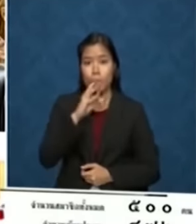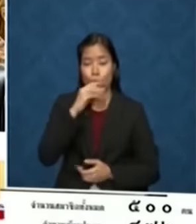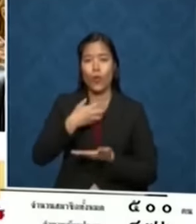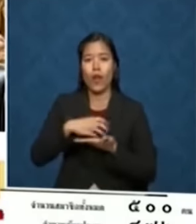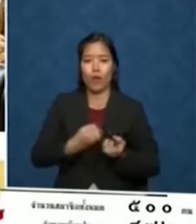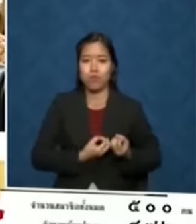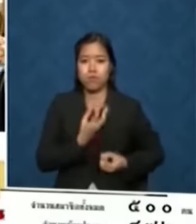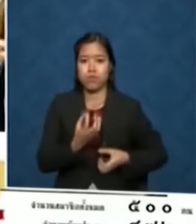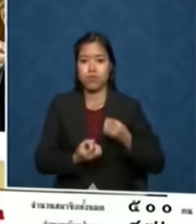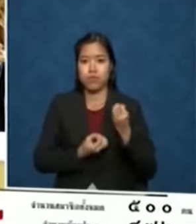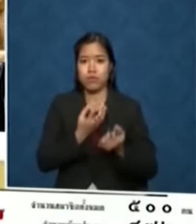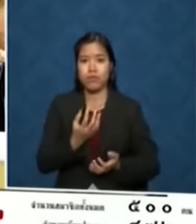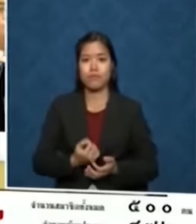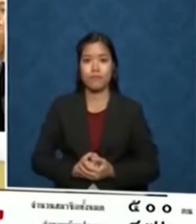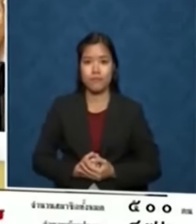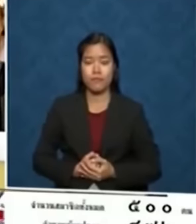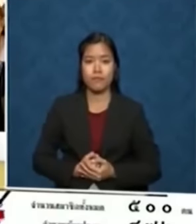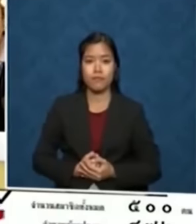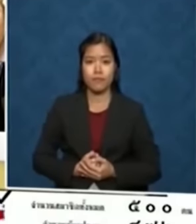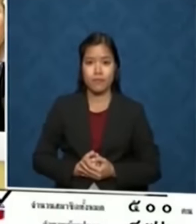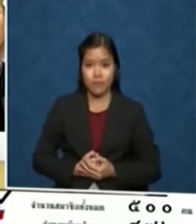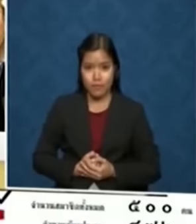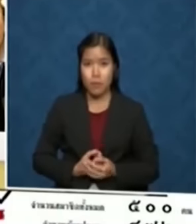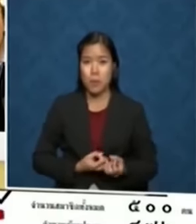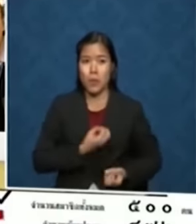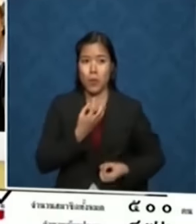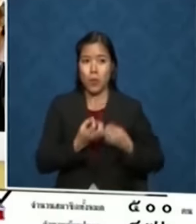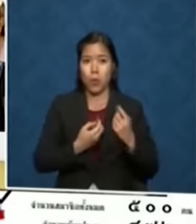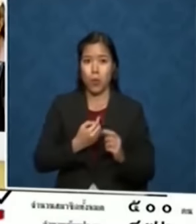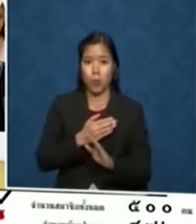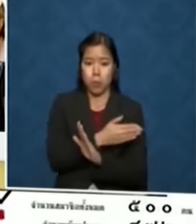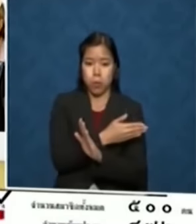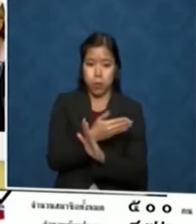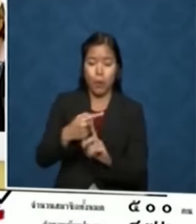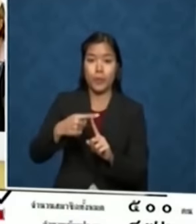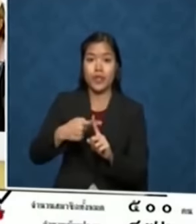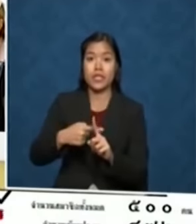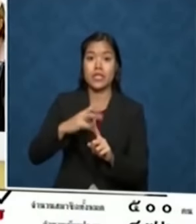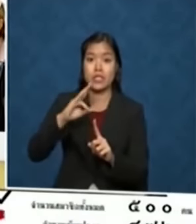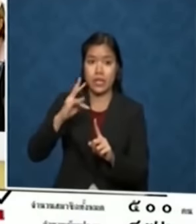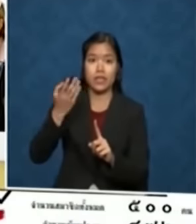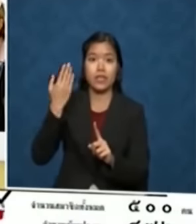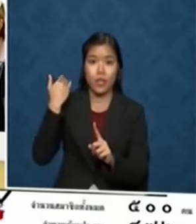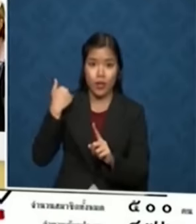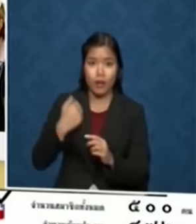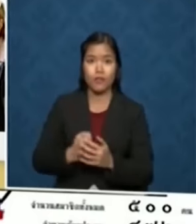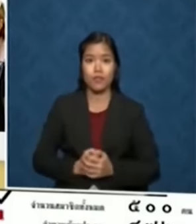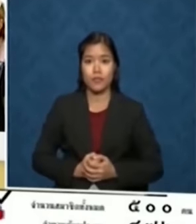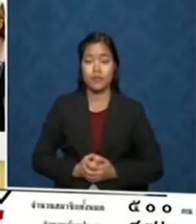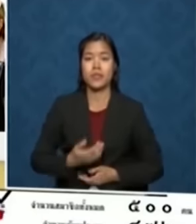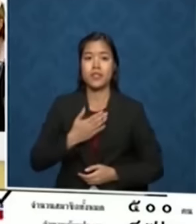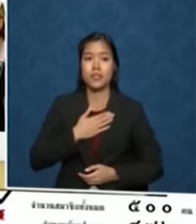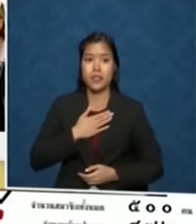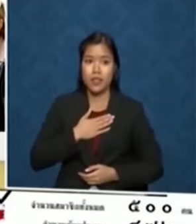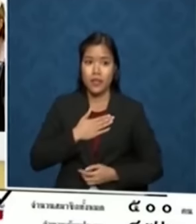ก็คือการอำลาสภาอือเหมือนกับรู้ดีว่าพรรคก้าวไกลเนี่ยไม่รอดไม่รอดอเพราะตอนนี้อยู่ระหว่างทำคำ